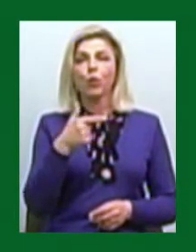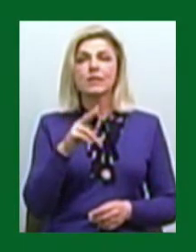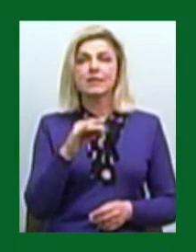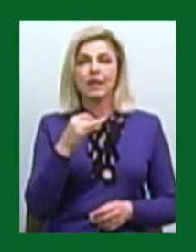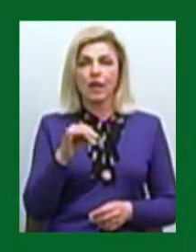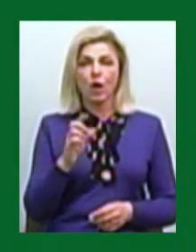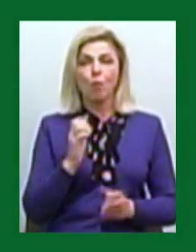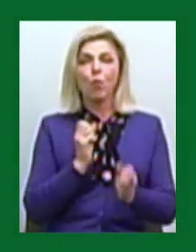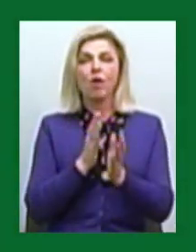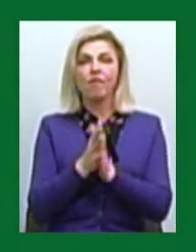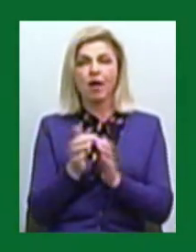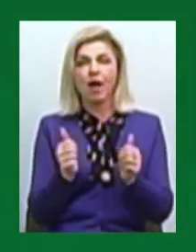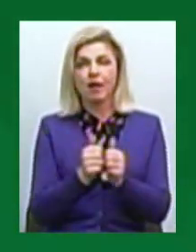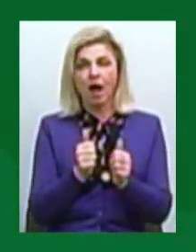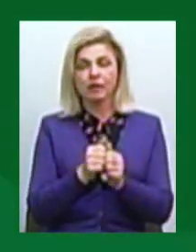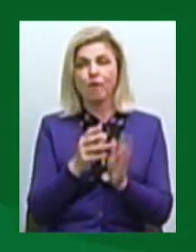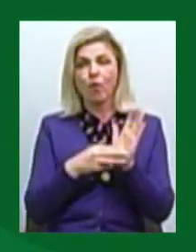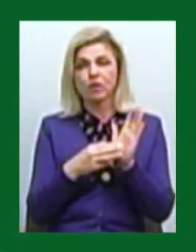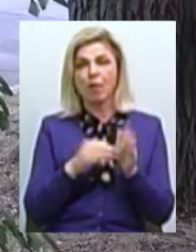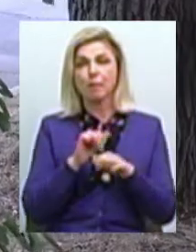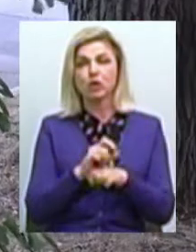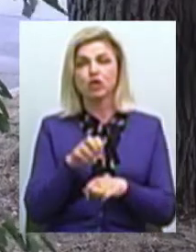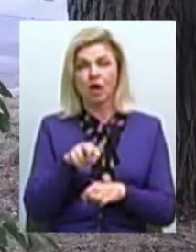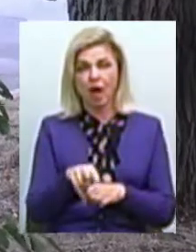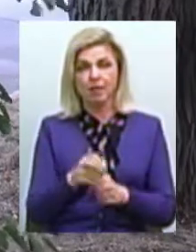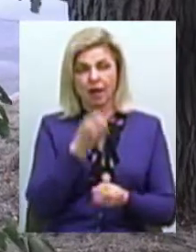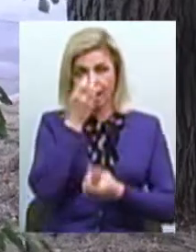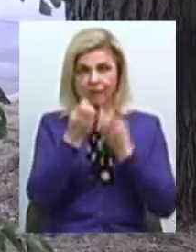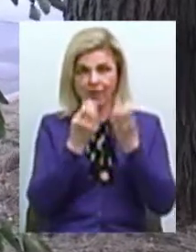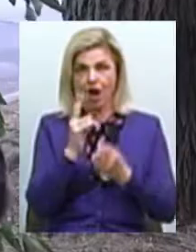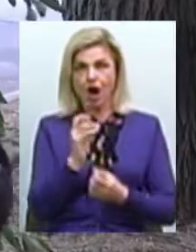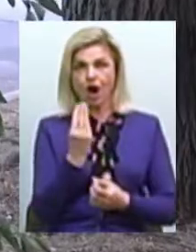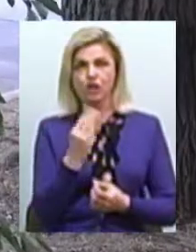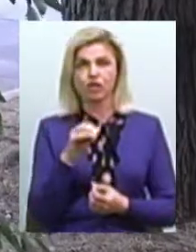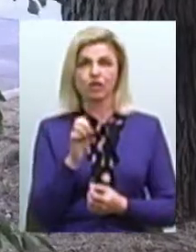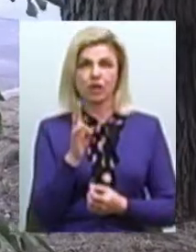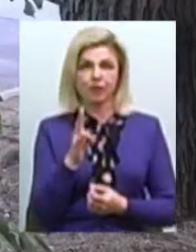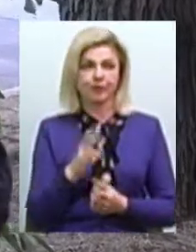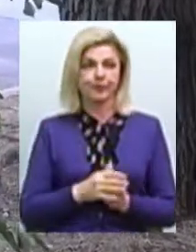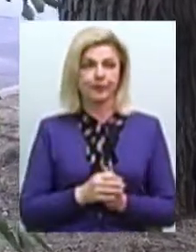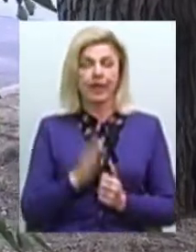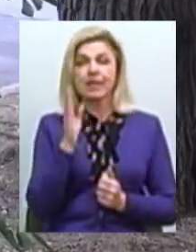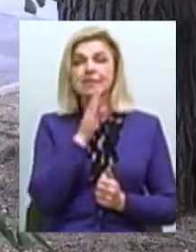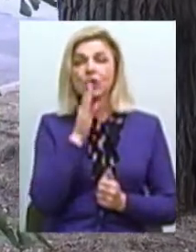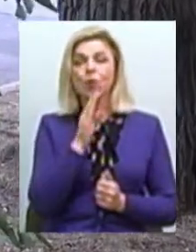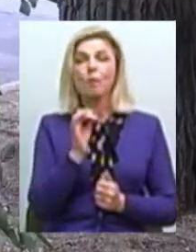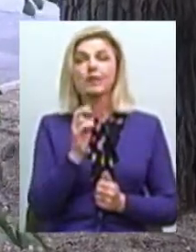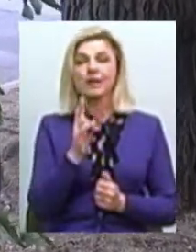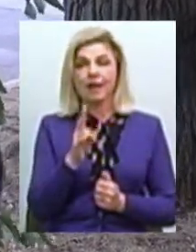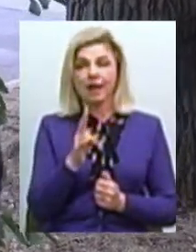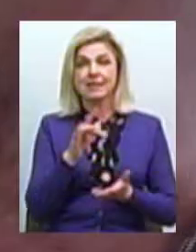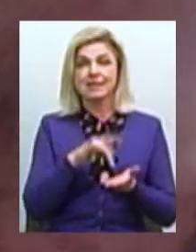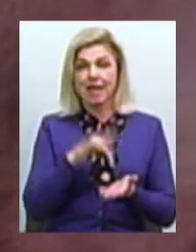неподалік 8-го причалу розквітнув каштан. Роман Мурмило, провідний синоптик Миколаївського центру з